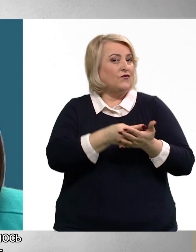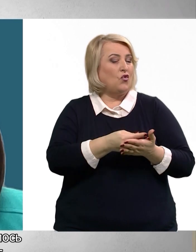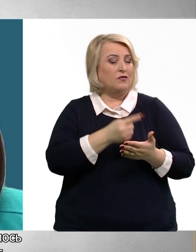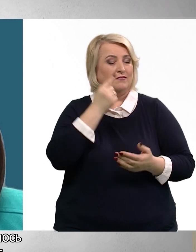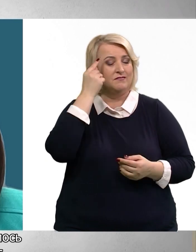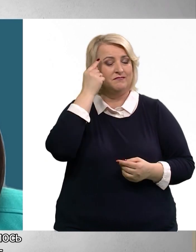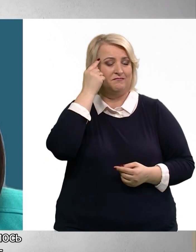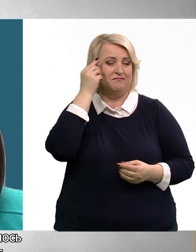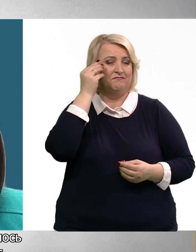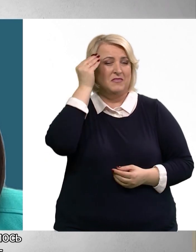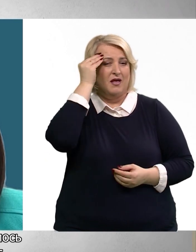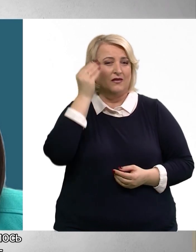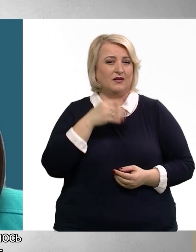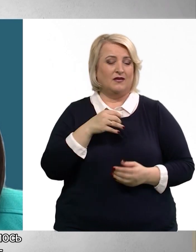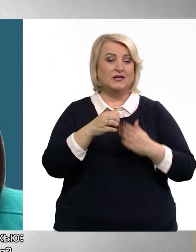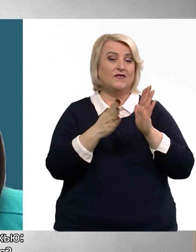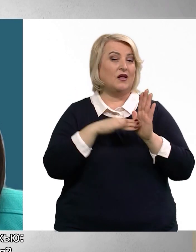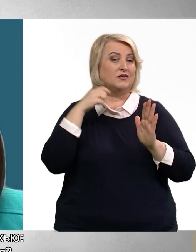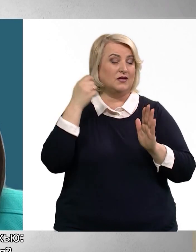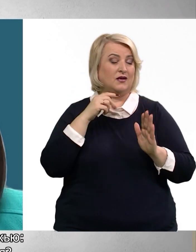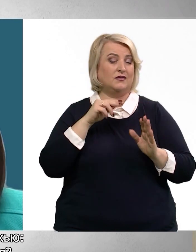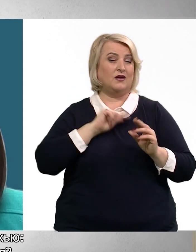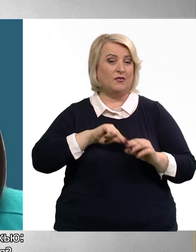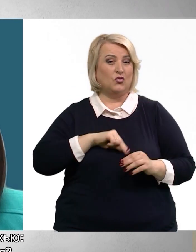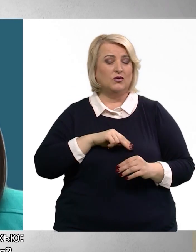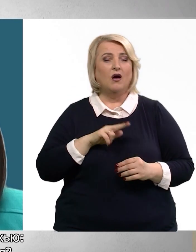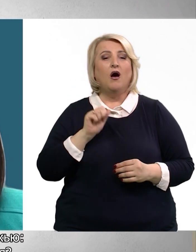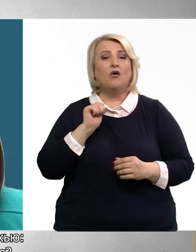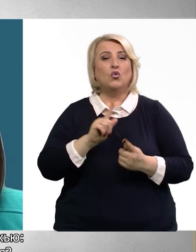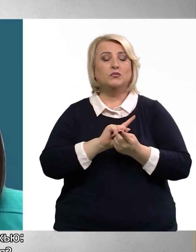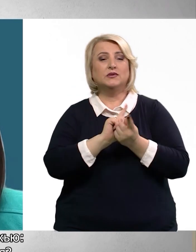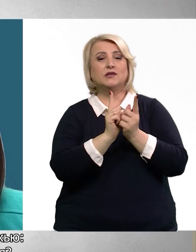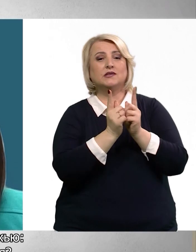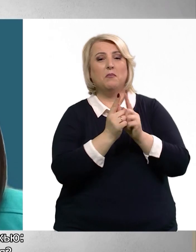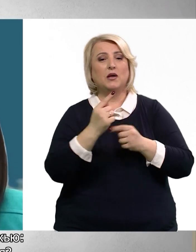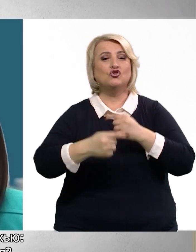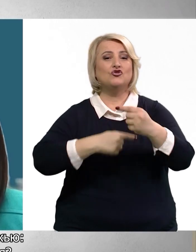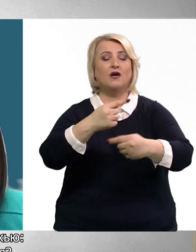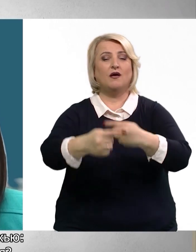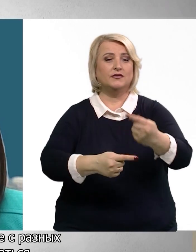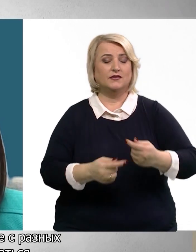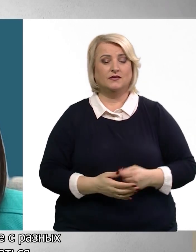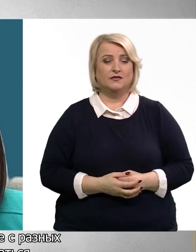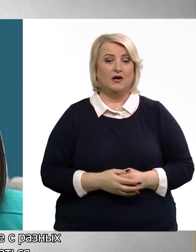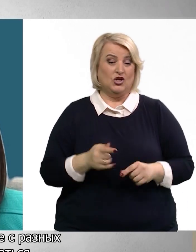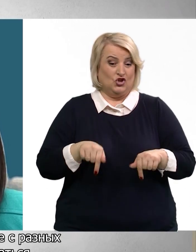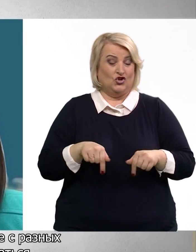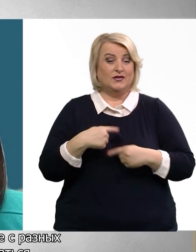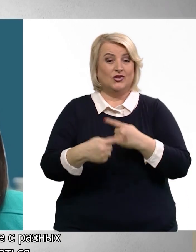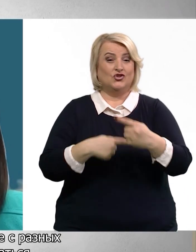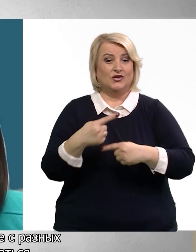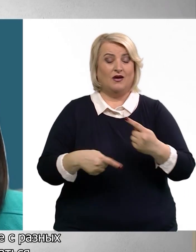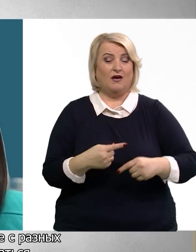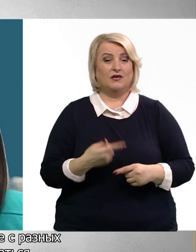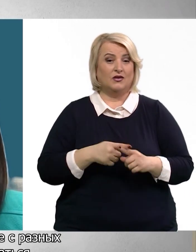poate proprie în cei 19 ani muncit cu tinerii, cum s-au schimbat generațiile și această